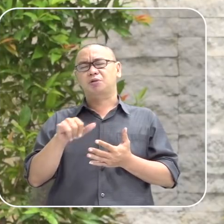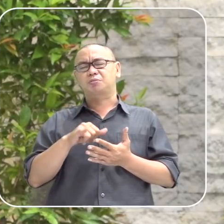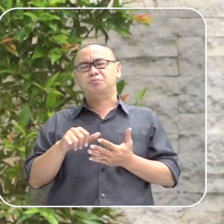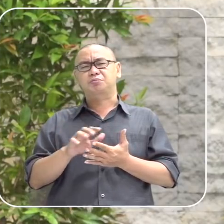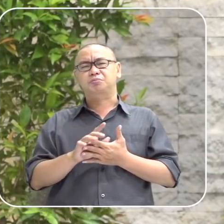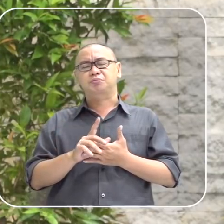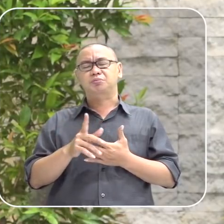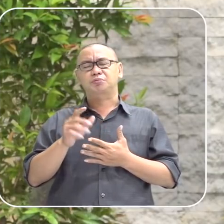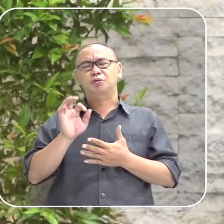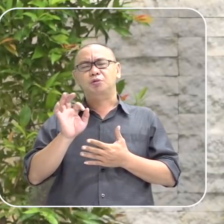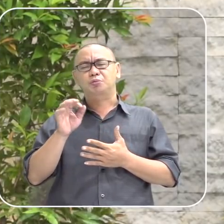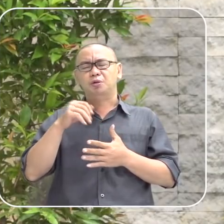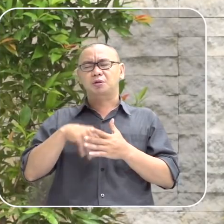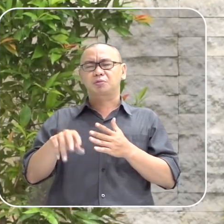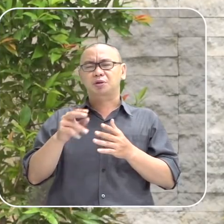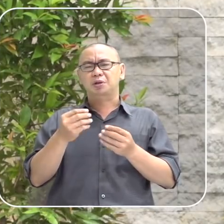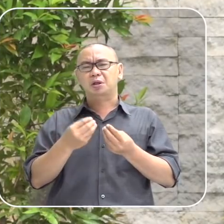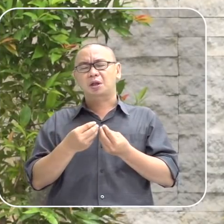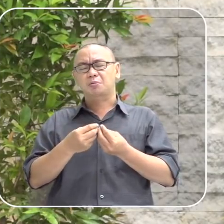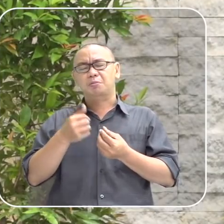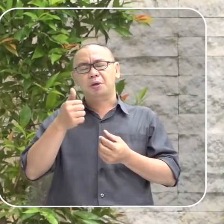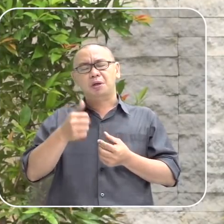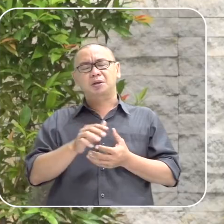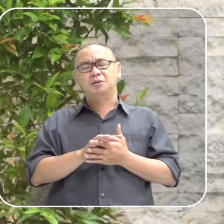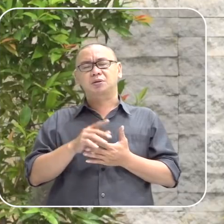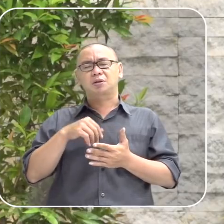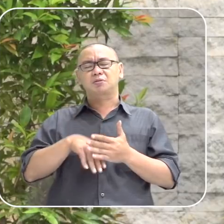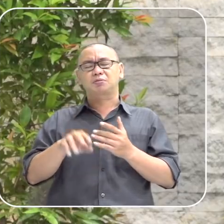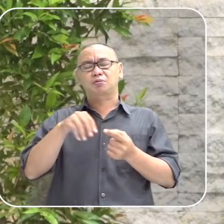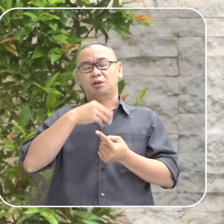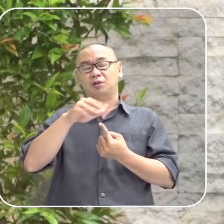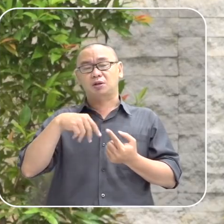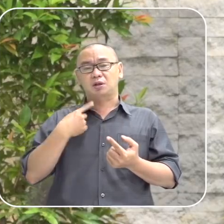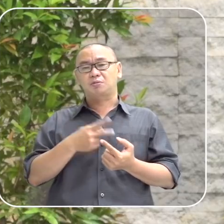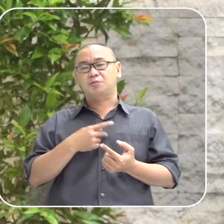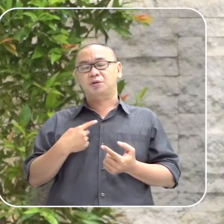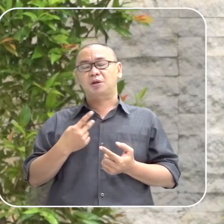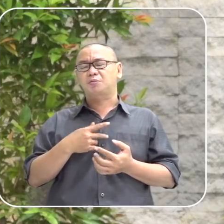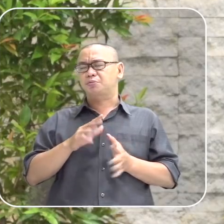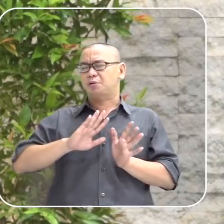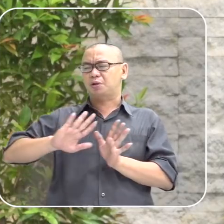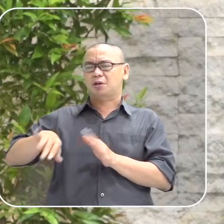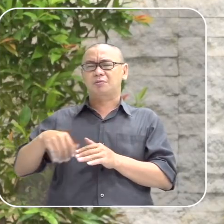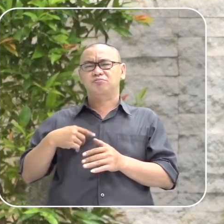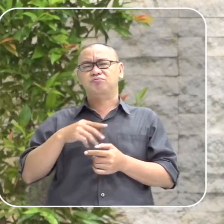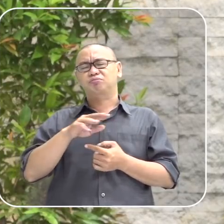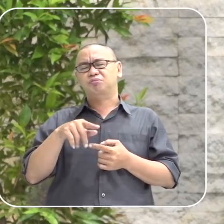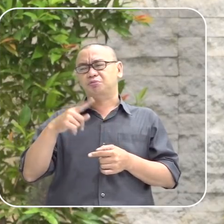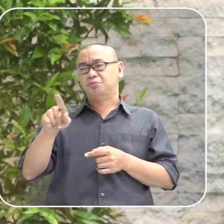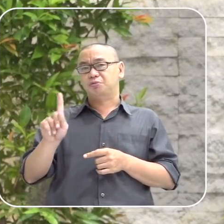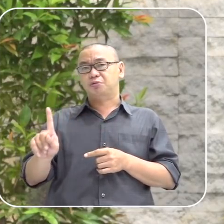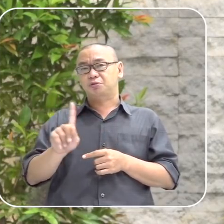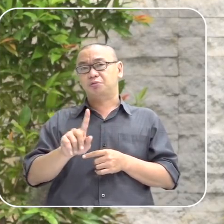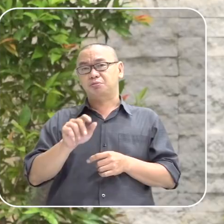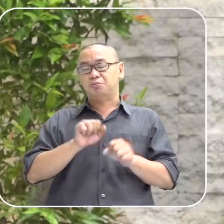yang baik dalam keluarga kami. Kami membiarkan setiap anggota bertindak sesuka hatinya sendiri. Sehingga ketika